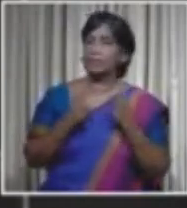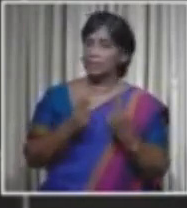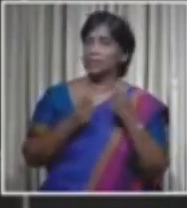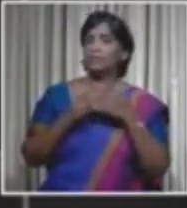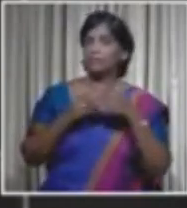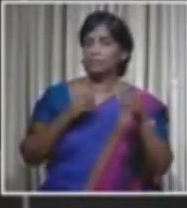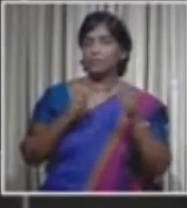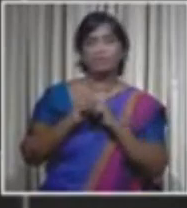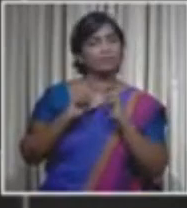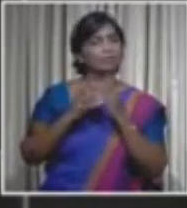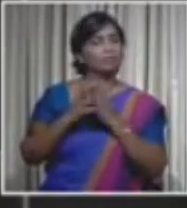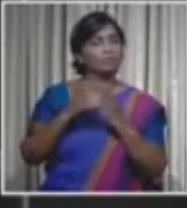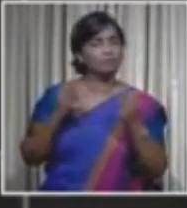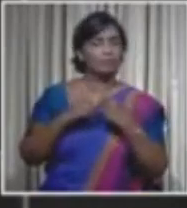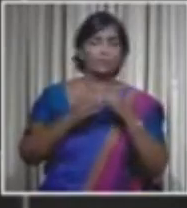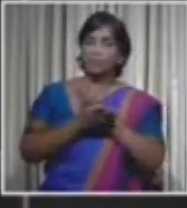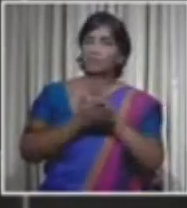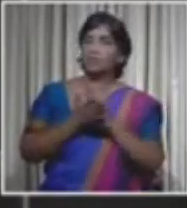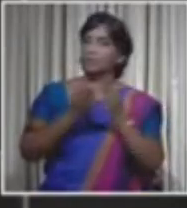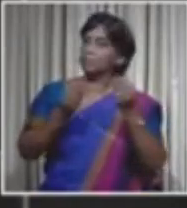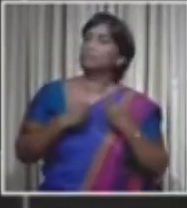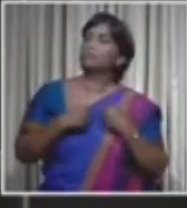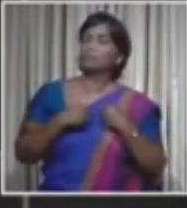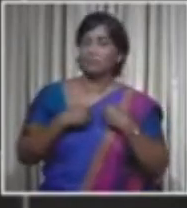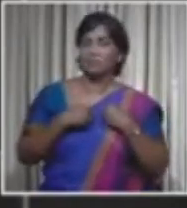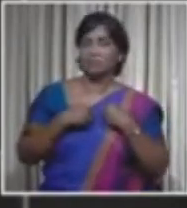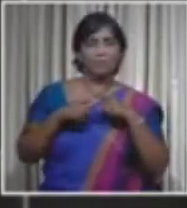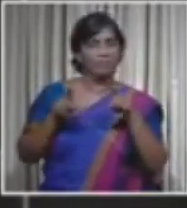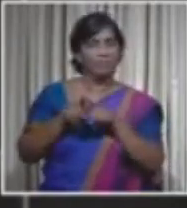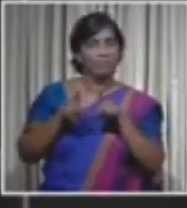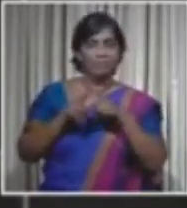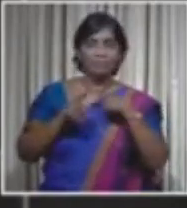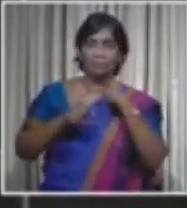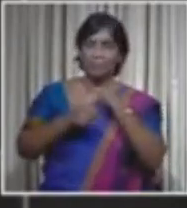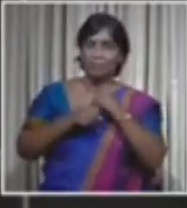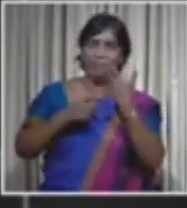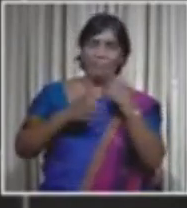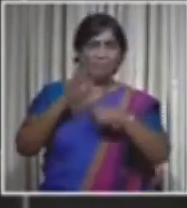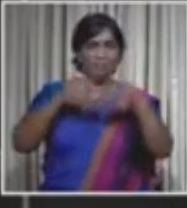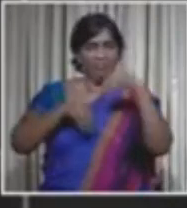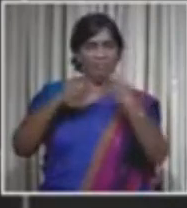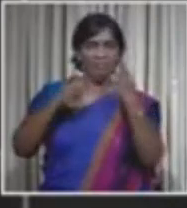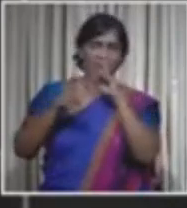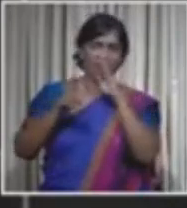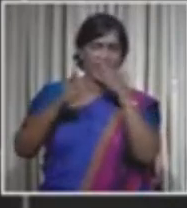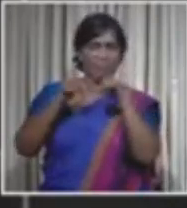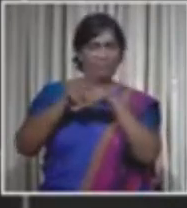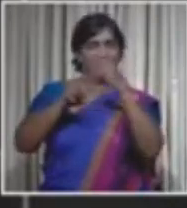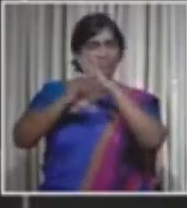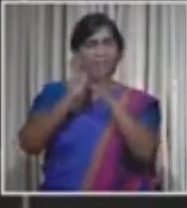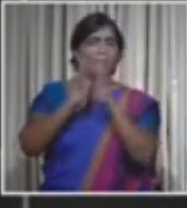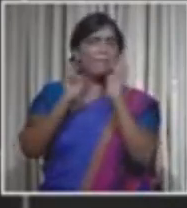செய்வதோடு இந்த அனர்த்தத்துக்கு காரணமானவர்கள் அதிகாரிகளாக இருந்தால் என்ன, அரசியல்வாதிகளாக இருந்தாலும் அவர்களுக்கு நீங்கள் தயவு செய்து அவர்களுக்கு